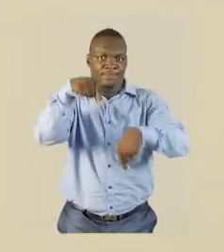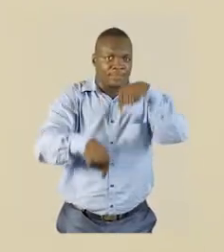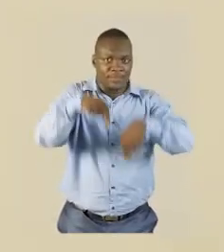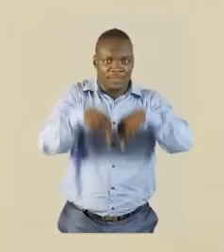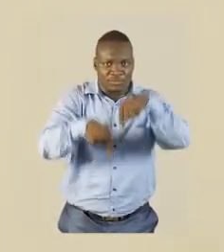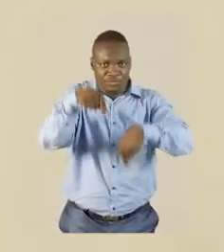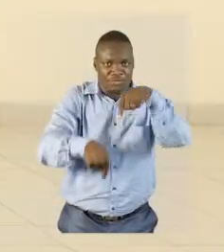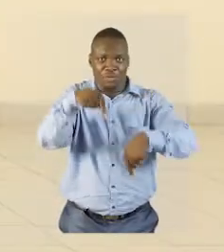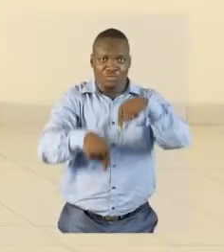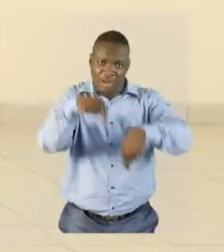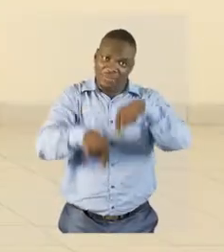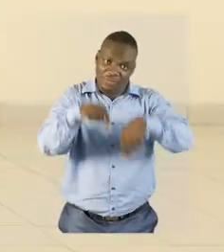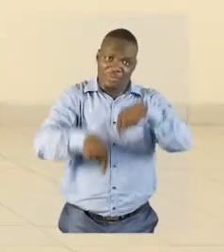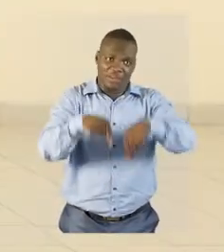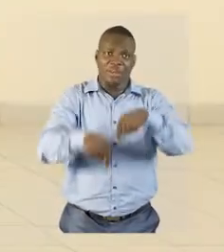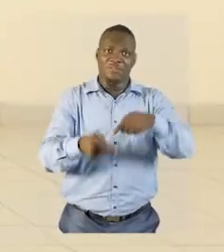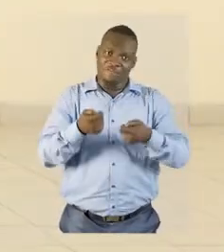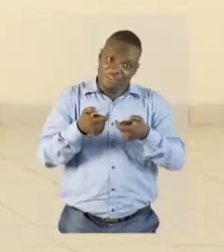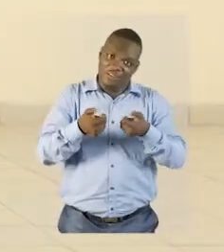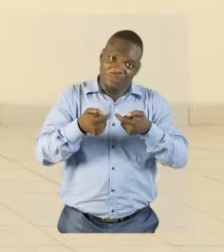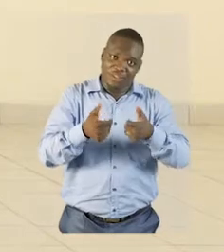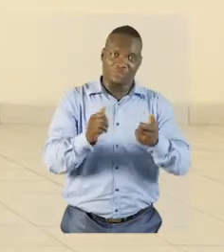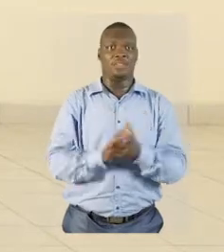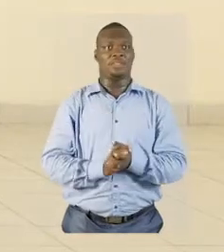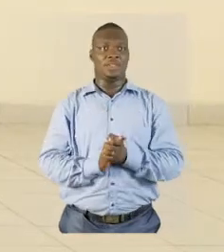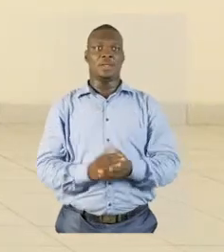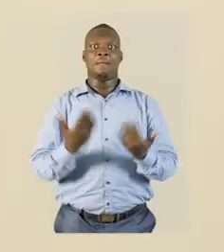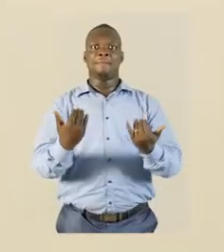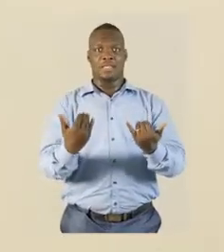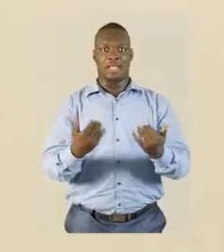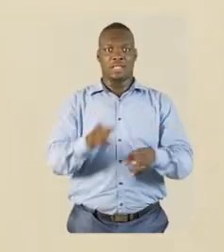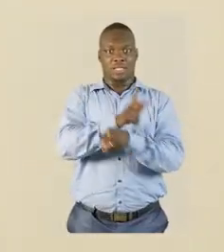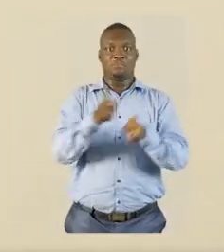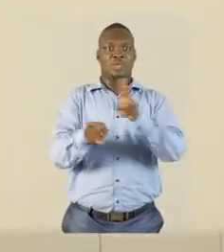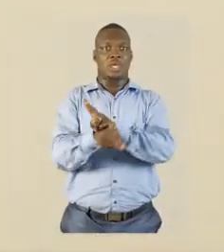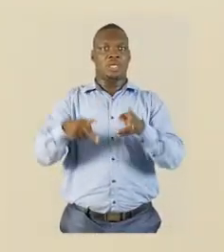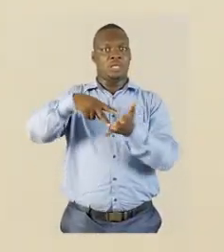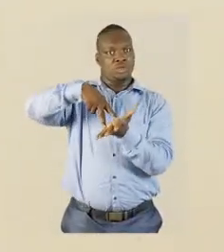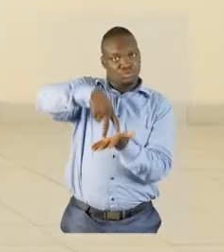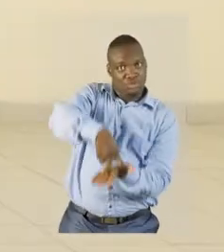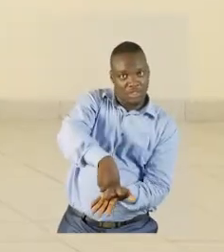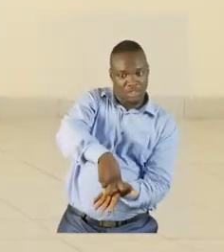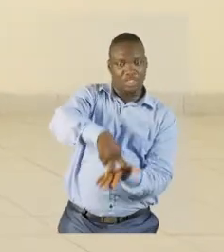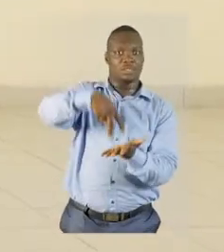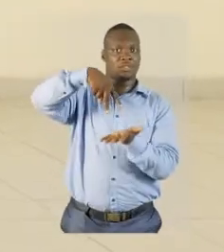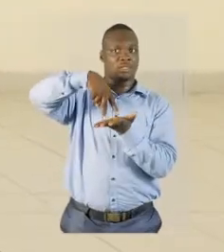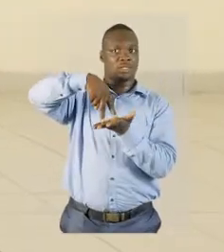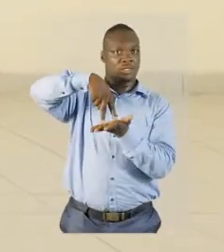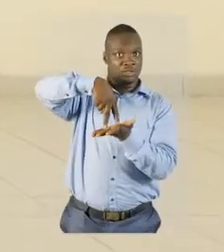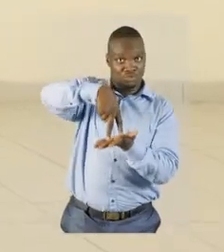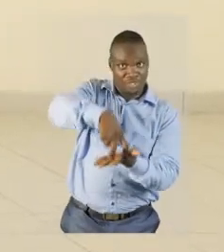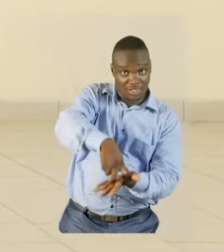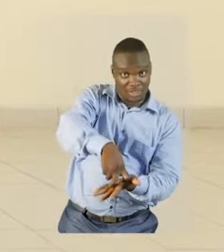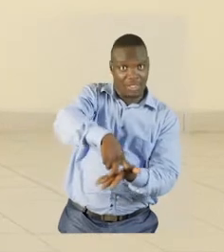Talons-fesses. Faire des flexions de jambes maintenant. Voilà. On descend tout doucement et on revient. Voilà.